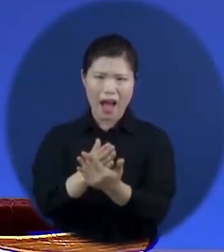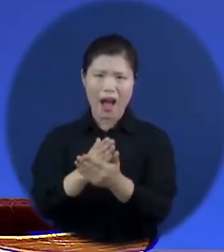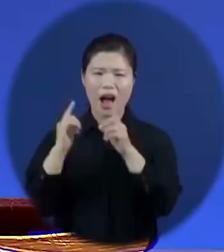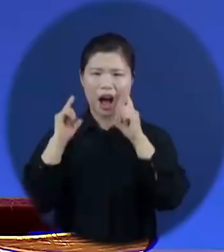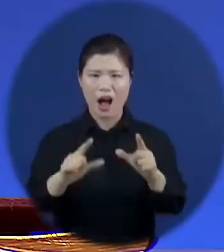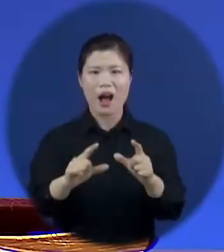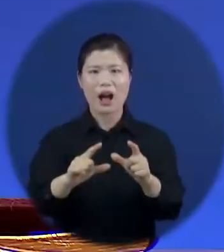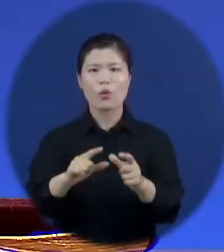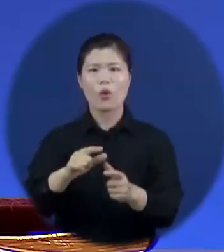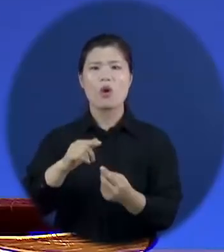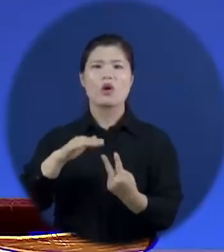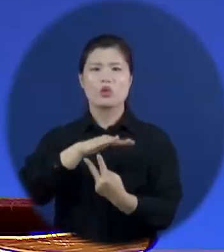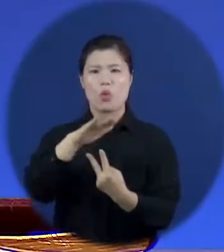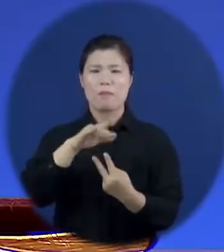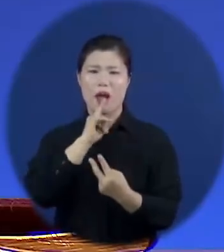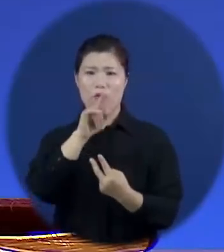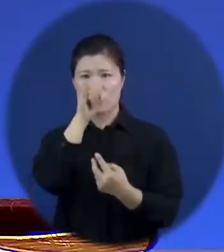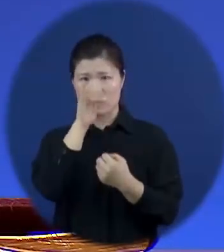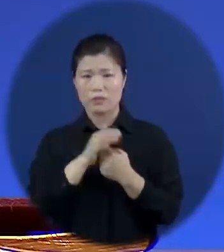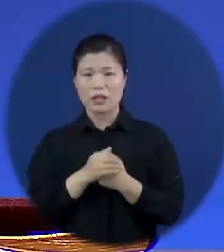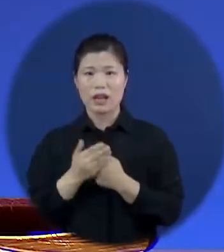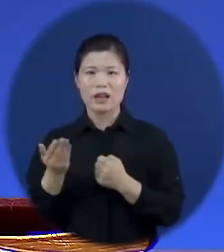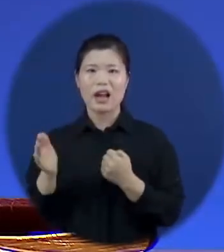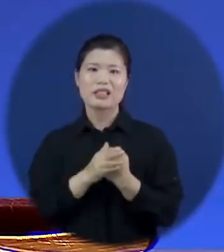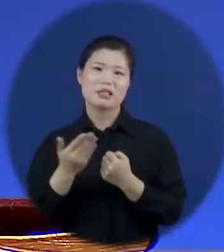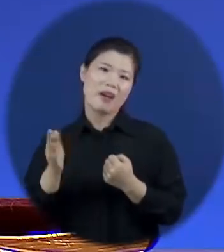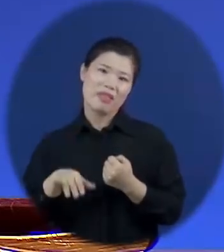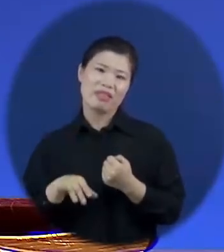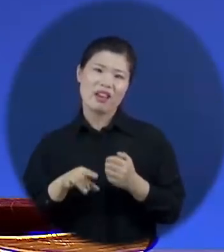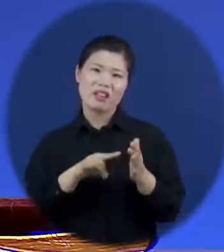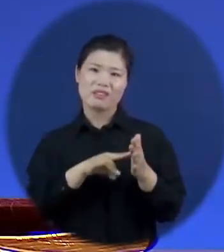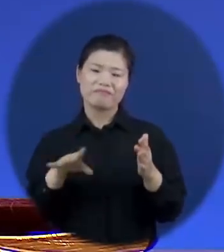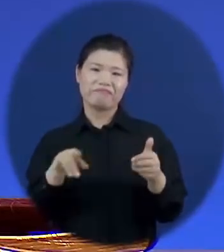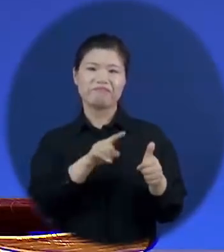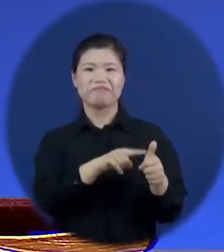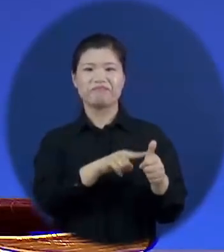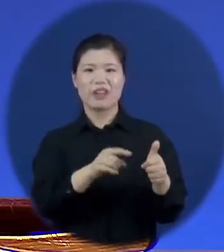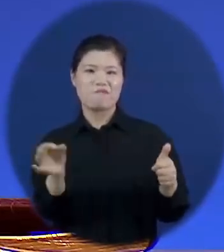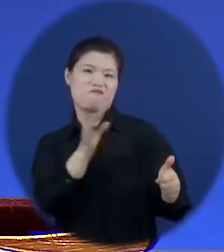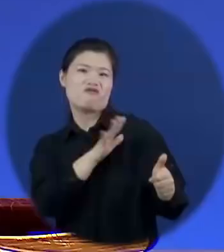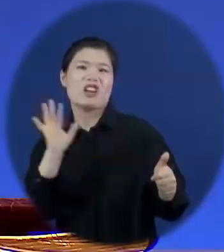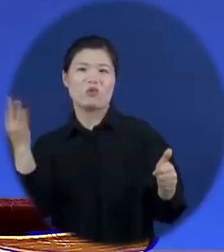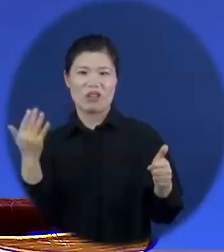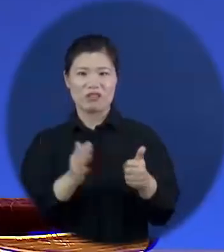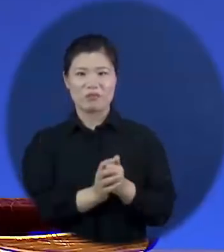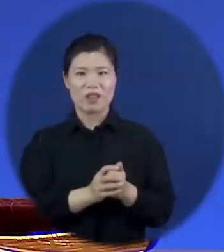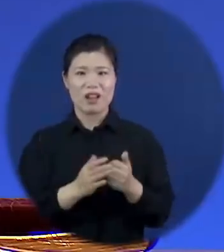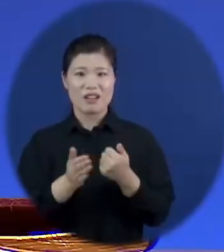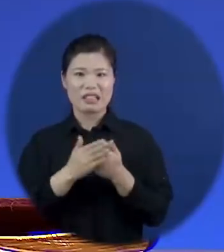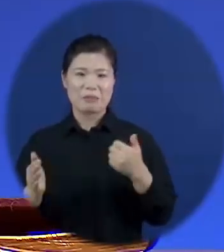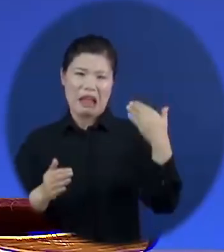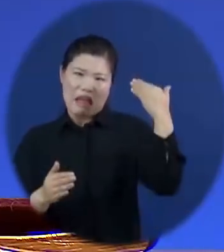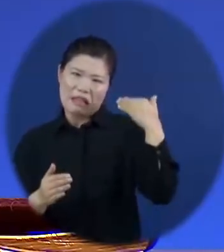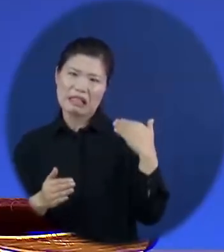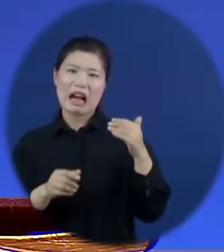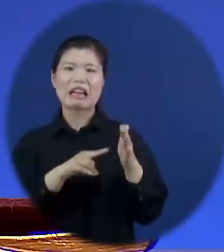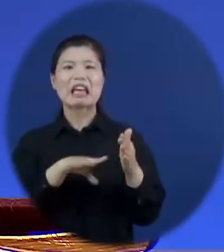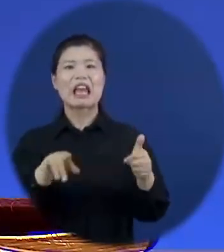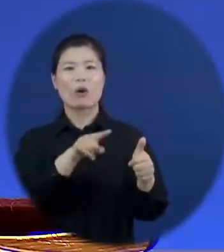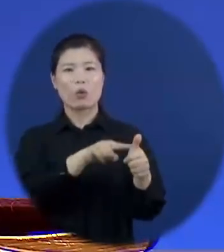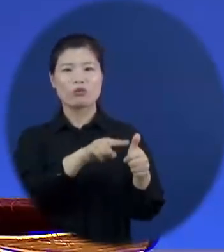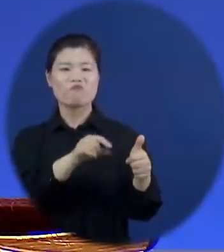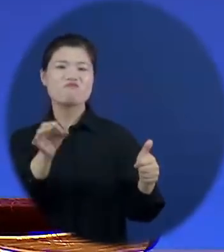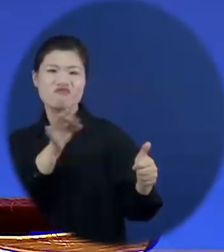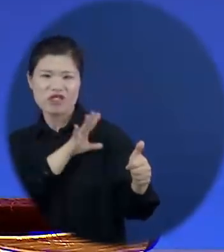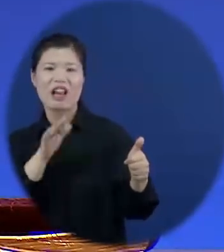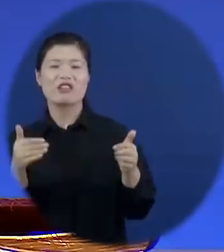있는 것입니다. 세리들은 그래서 부자가 되었죠. 삭개오도 엄청난 부자였다고